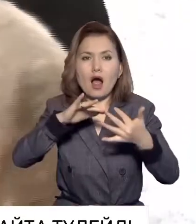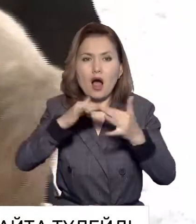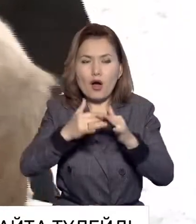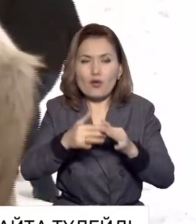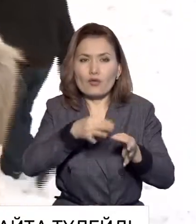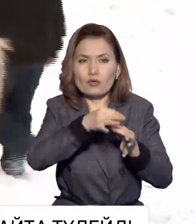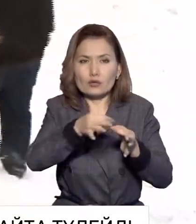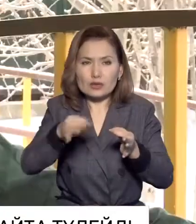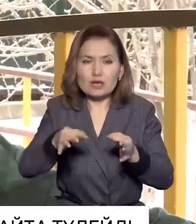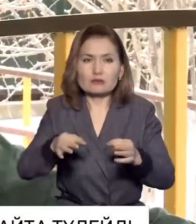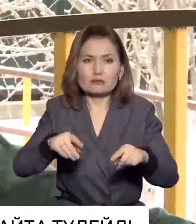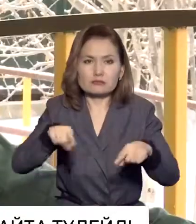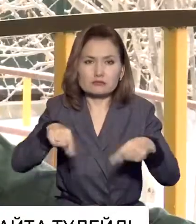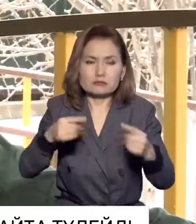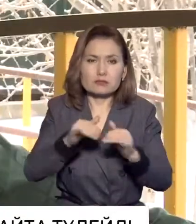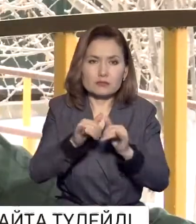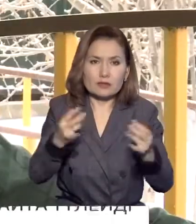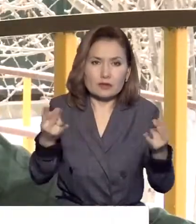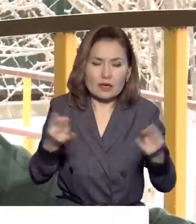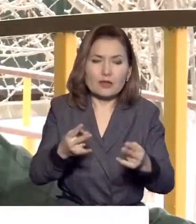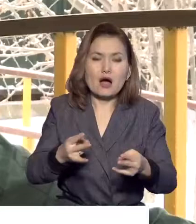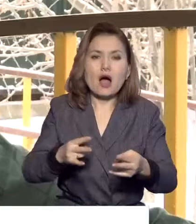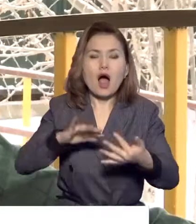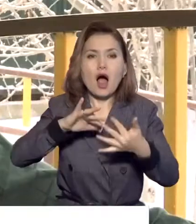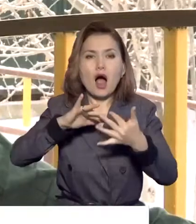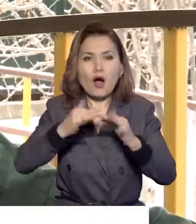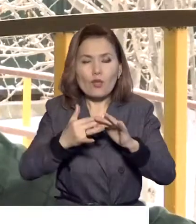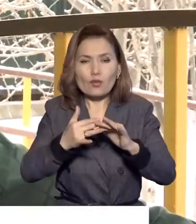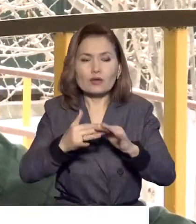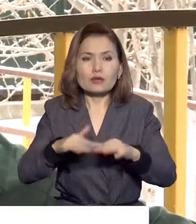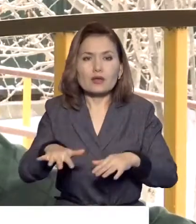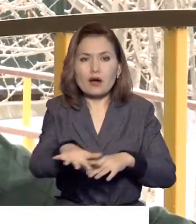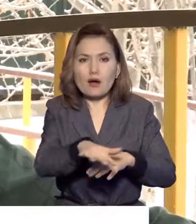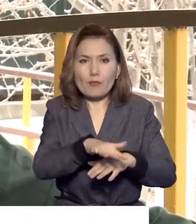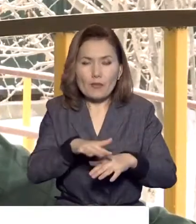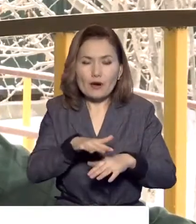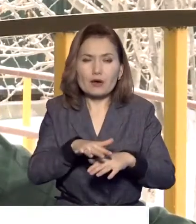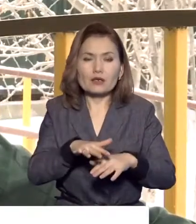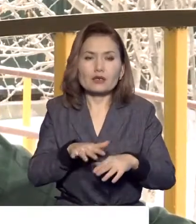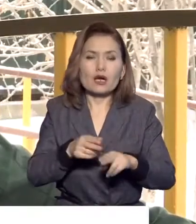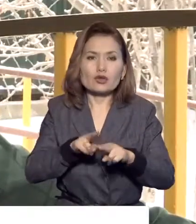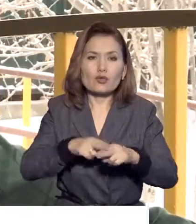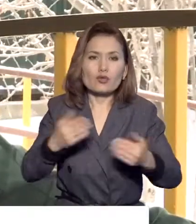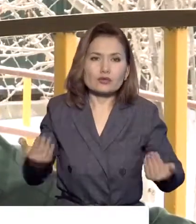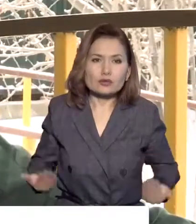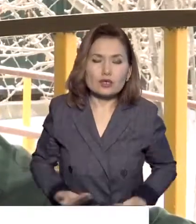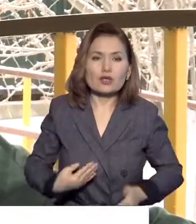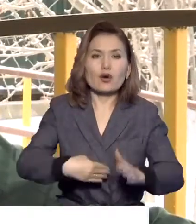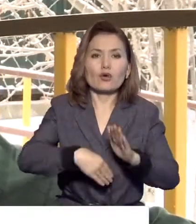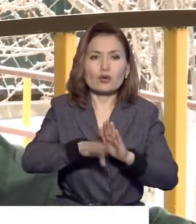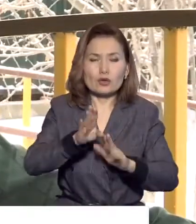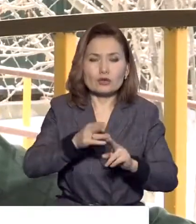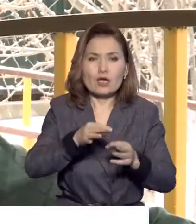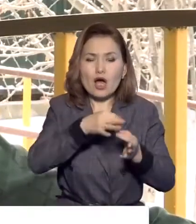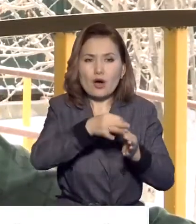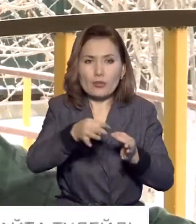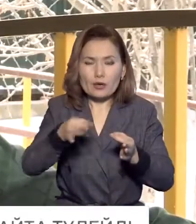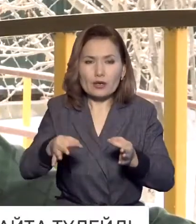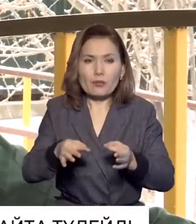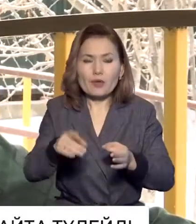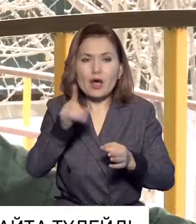керек деп есептейді. Елді мекендерде ауыл шаруашылығы өндіріс орындарында, қыстақтар жайлауларында